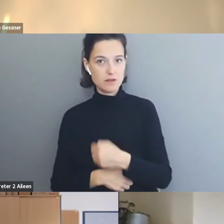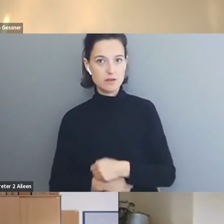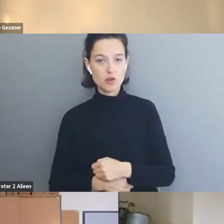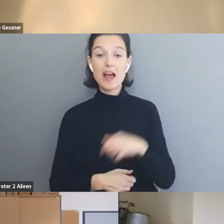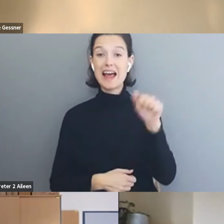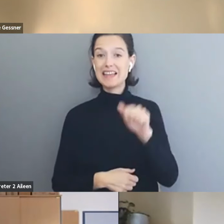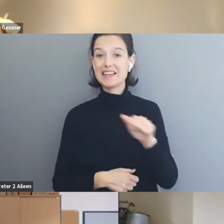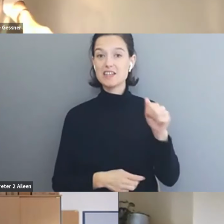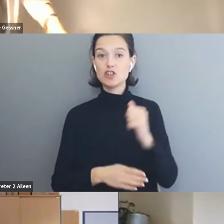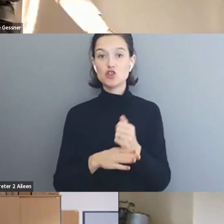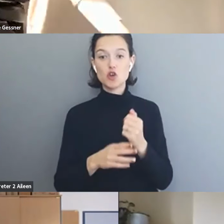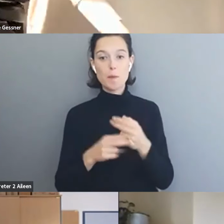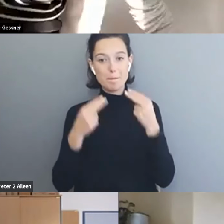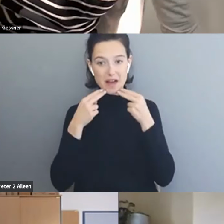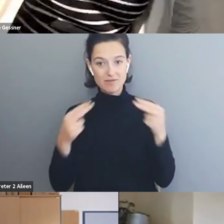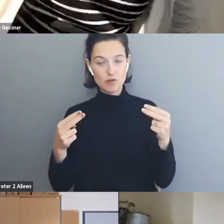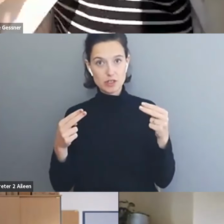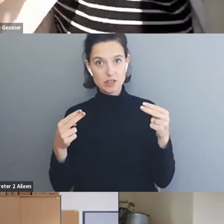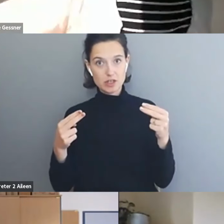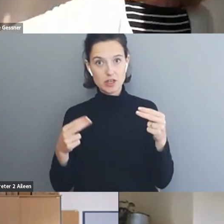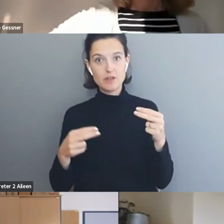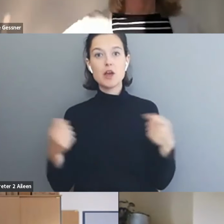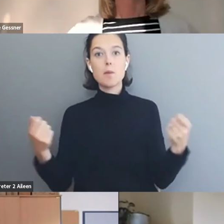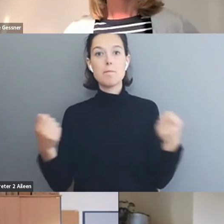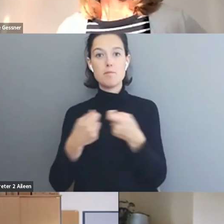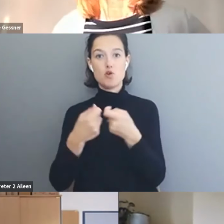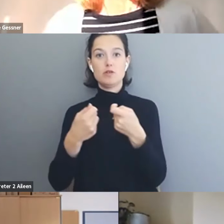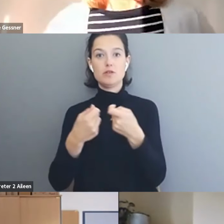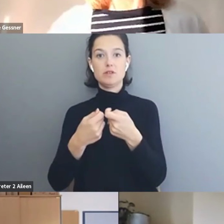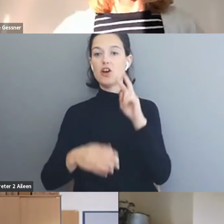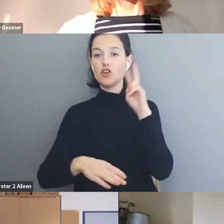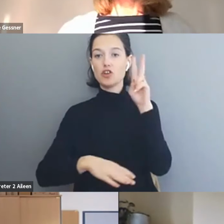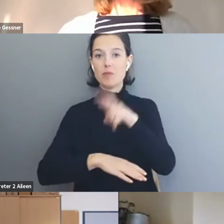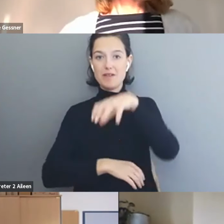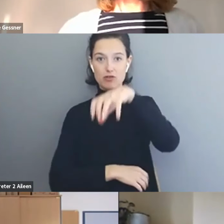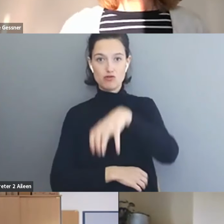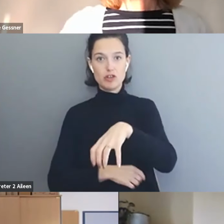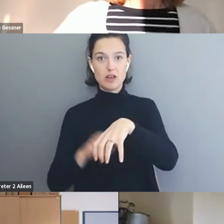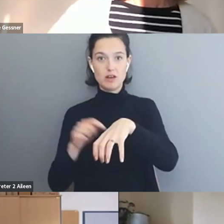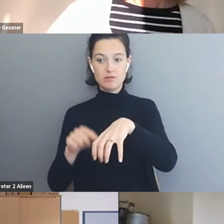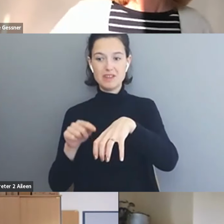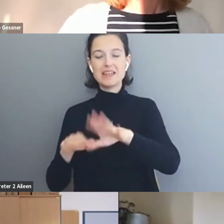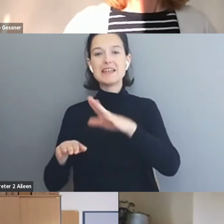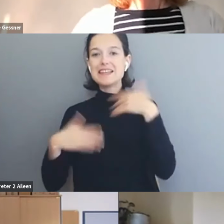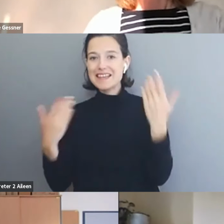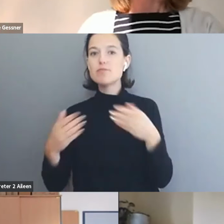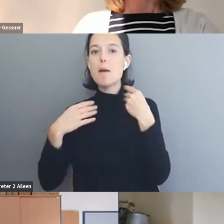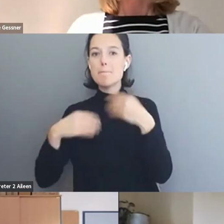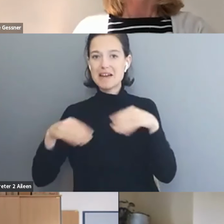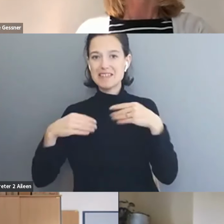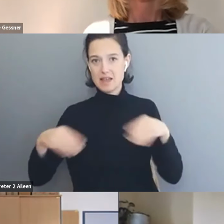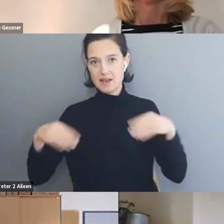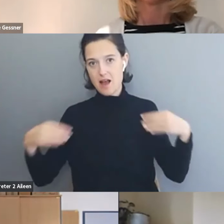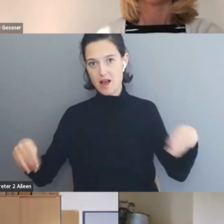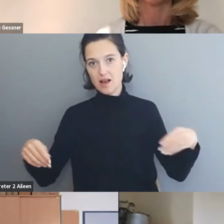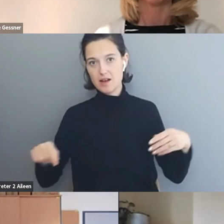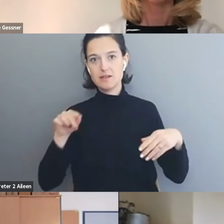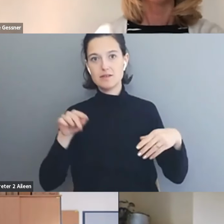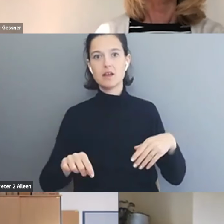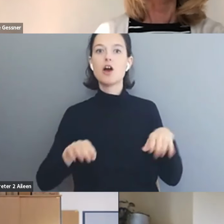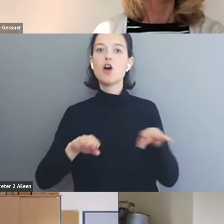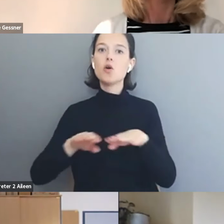der Überwachungsstelle des Bundes in Deutschland hier Material sich befindet, wo man sehr, sehr gute Grundlagen, Wissen sich